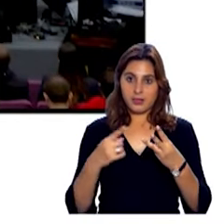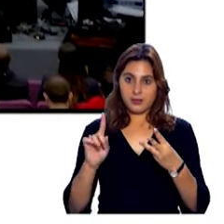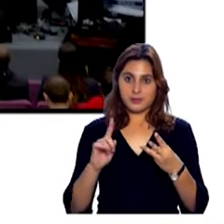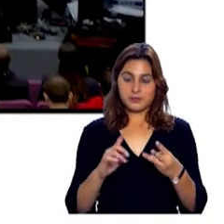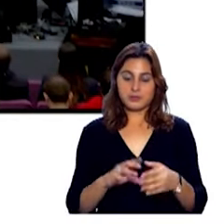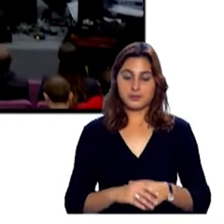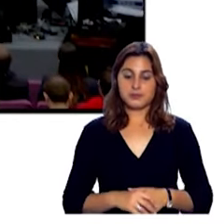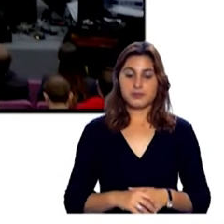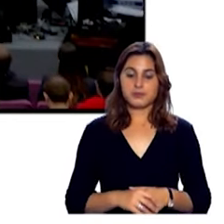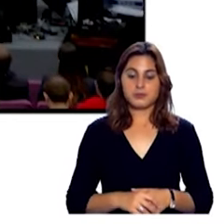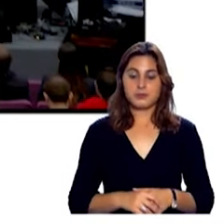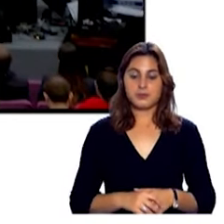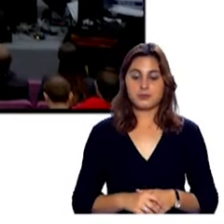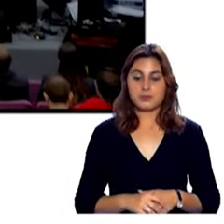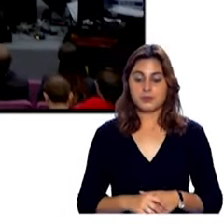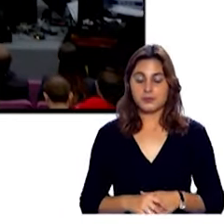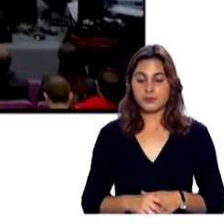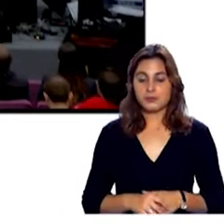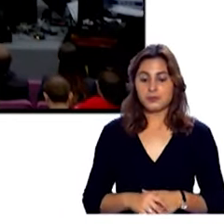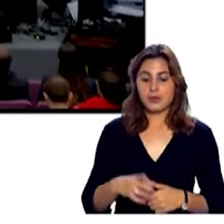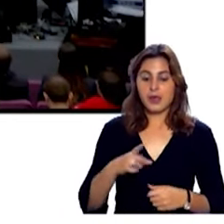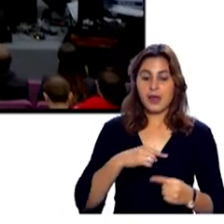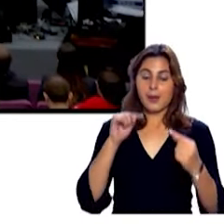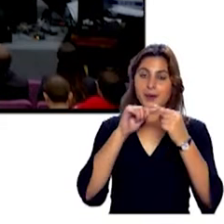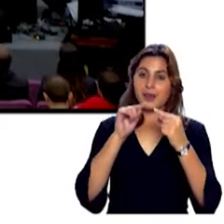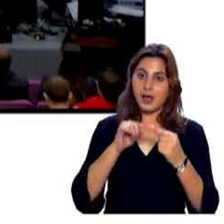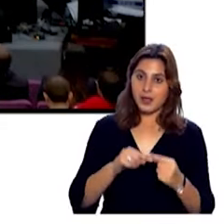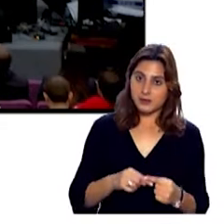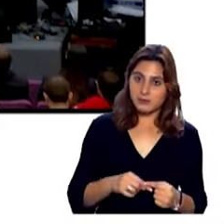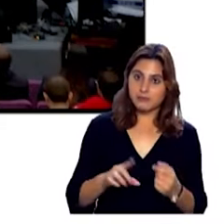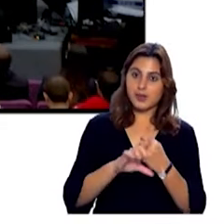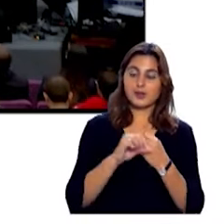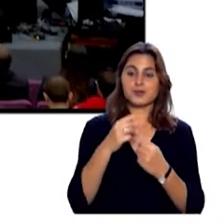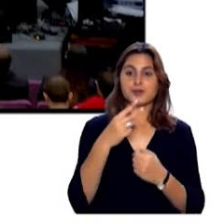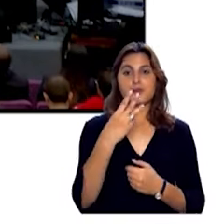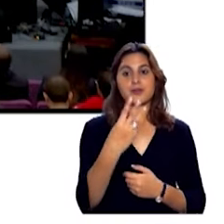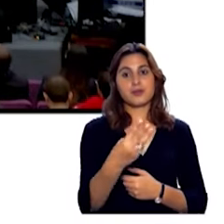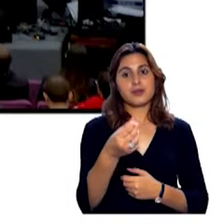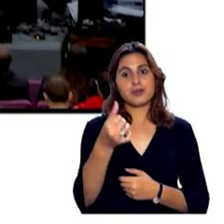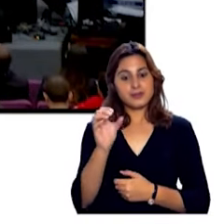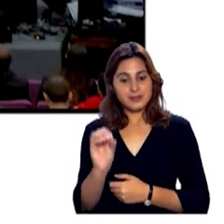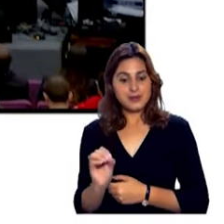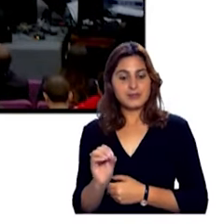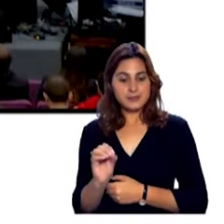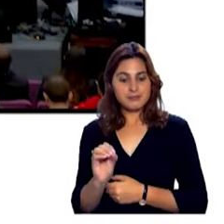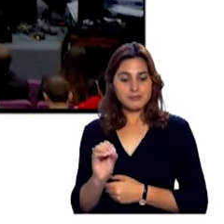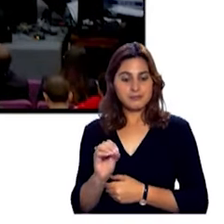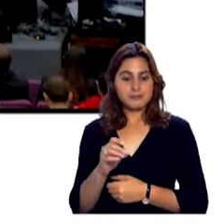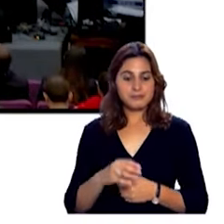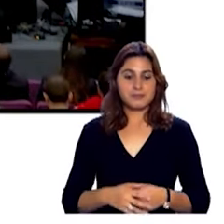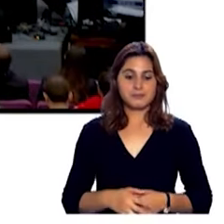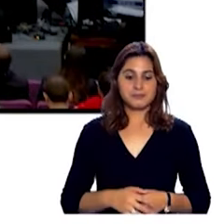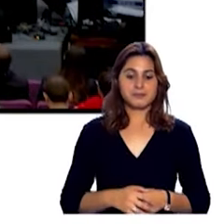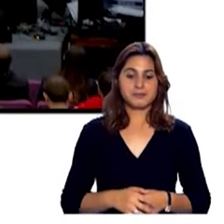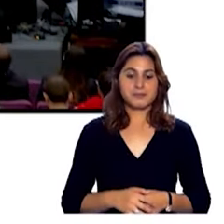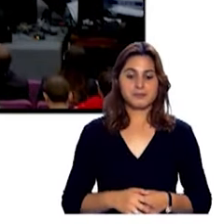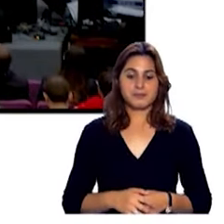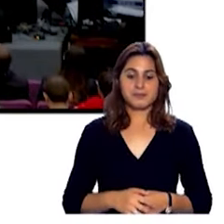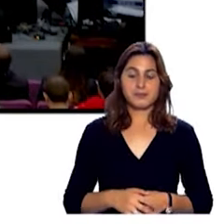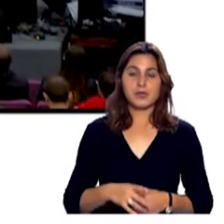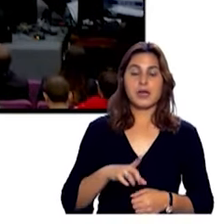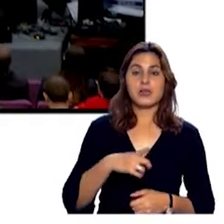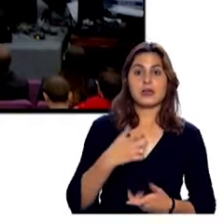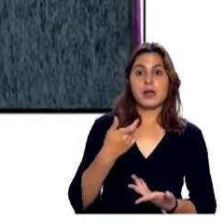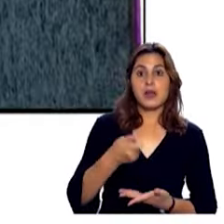articolo 360 Bis Nato appunto dalles di cito una